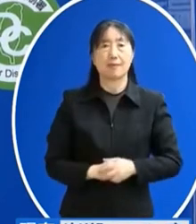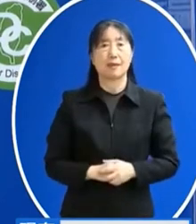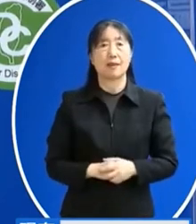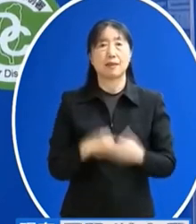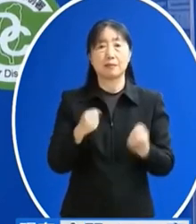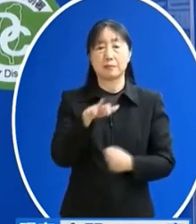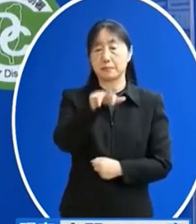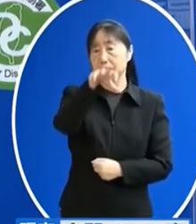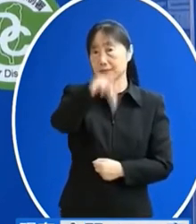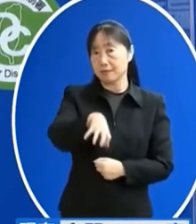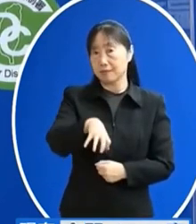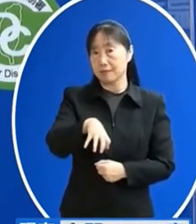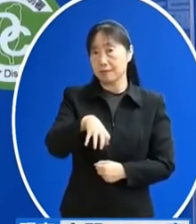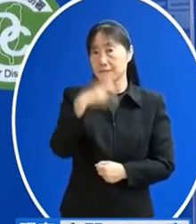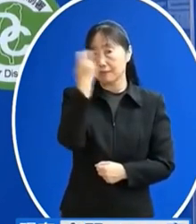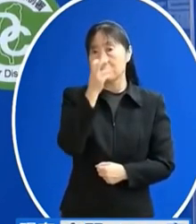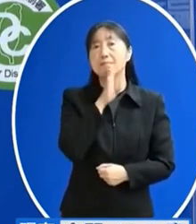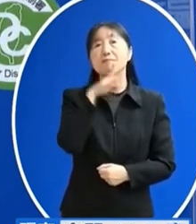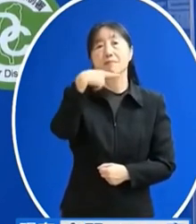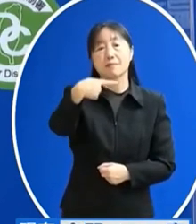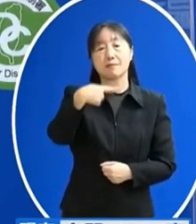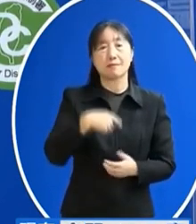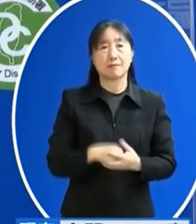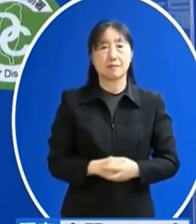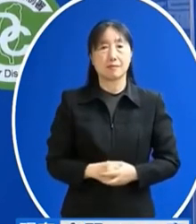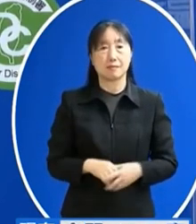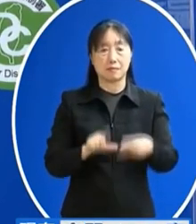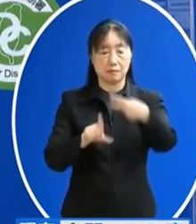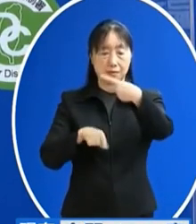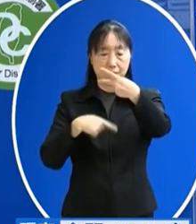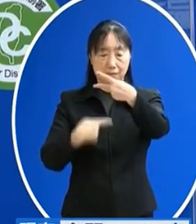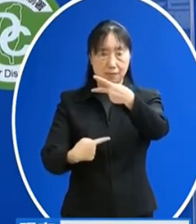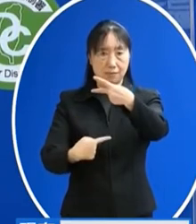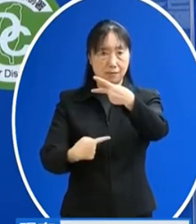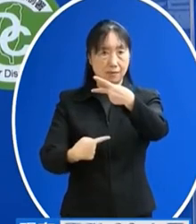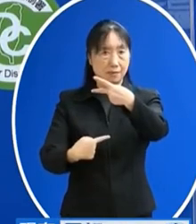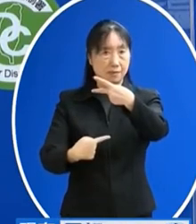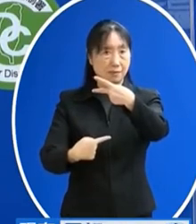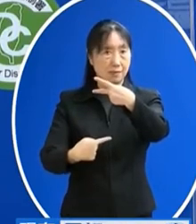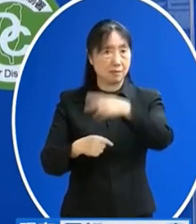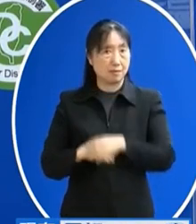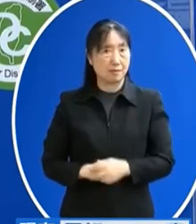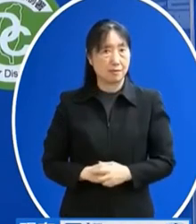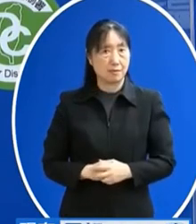在机场采检，那结果是阴性。那2月1日，